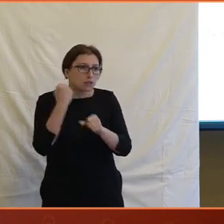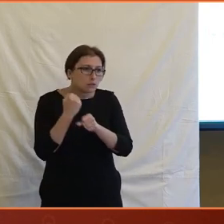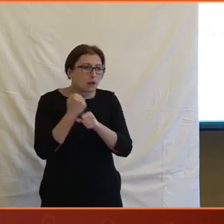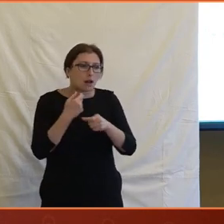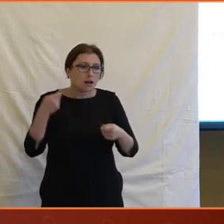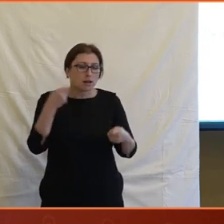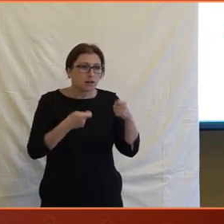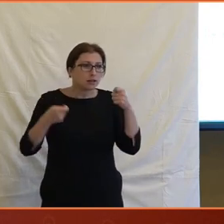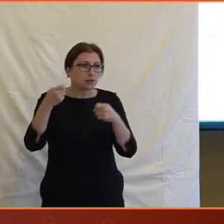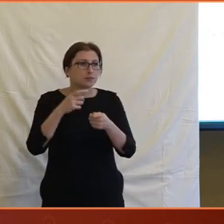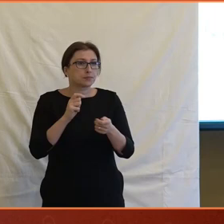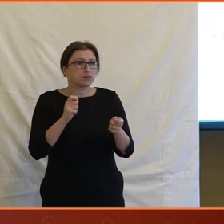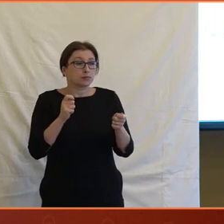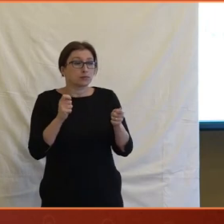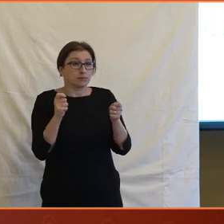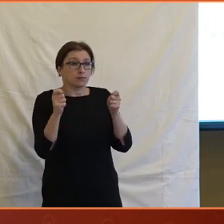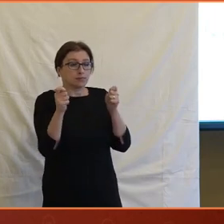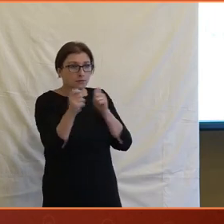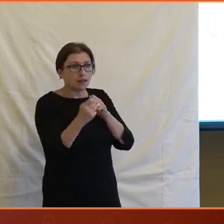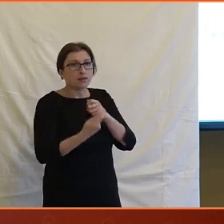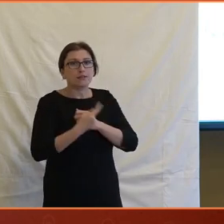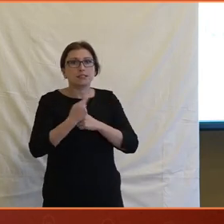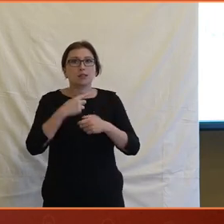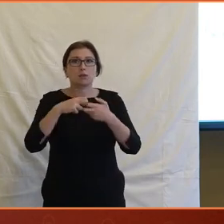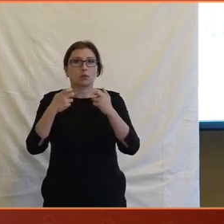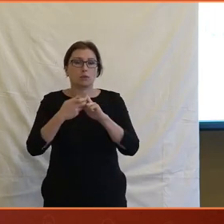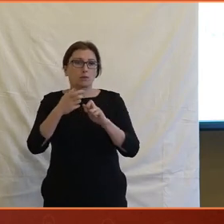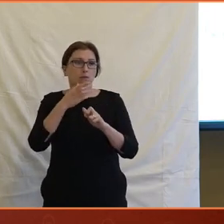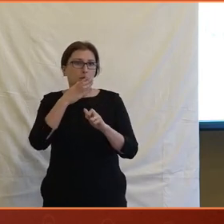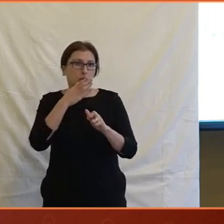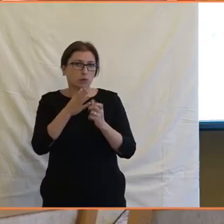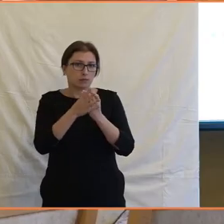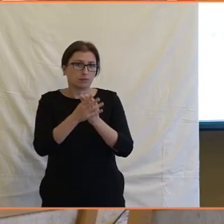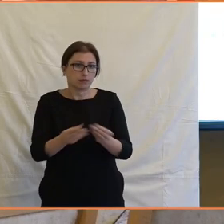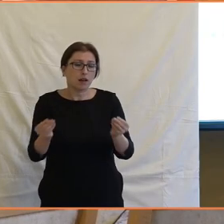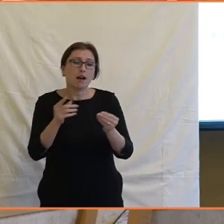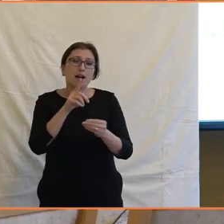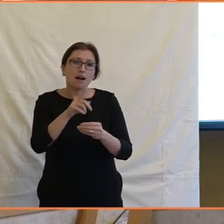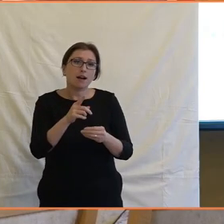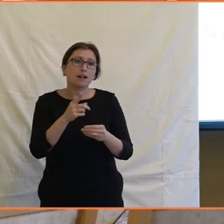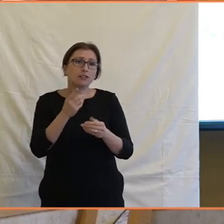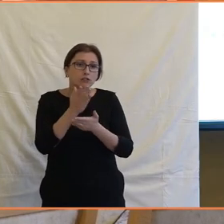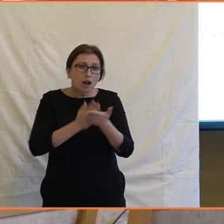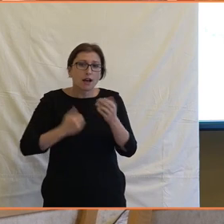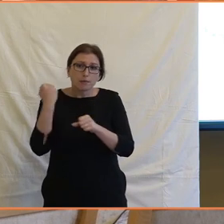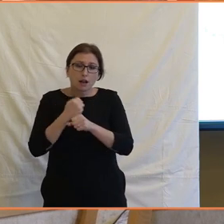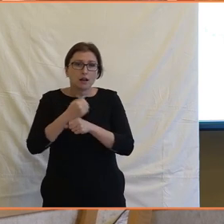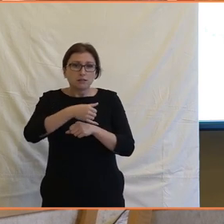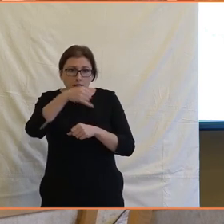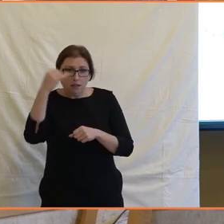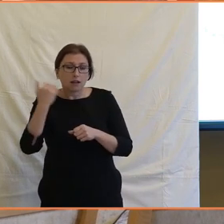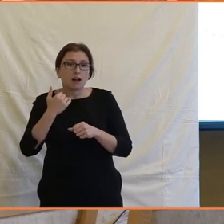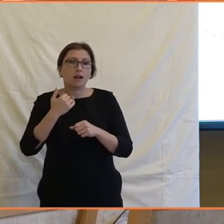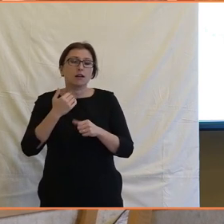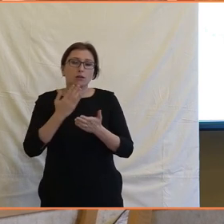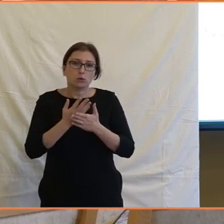která bude konstantně vedená a nezanedbatelná část vždycky přijde vniveč, abyste jako